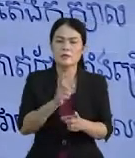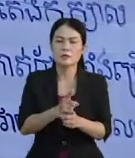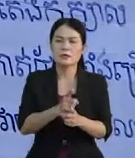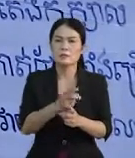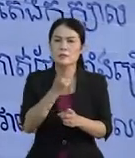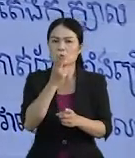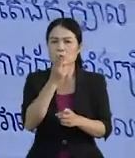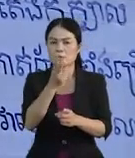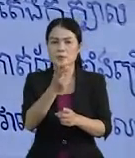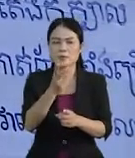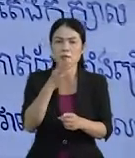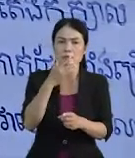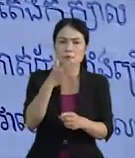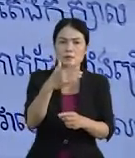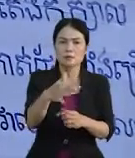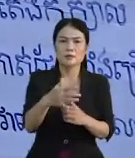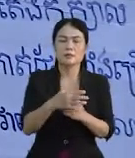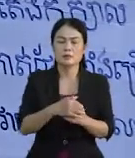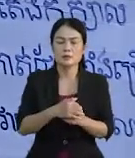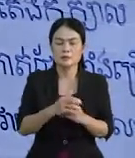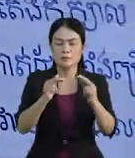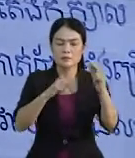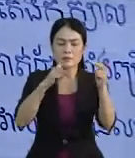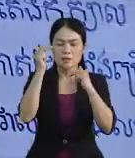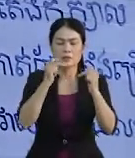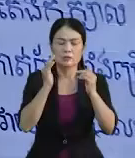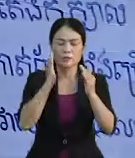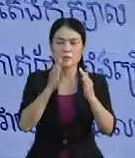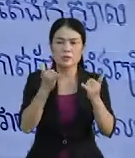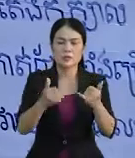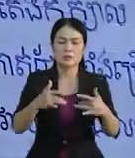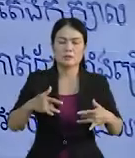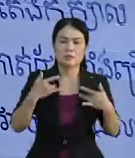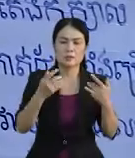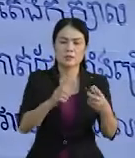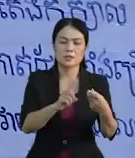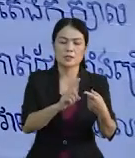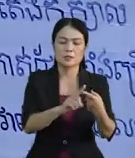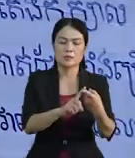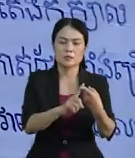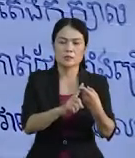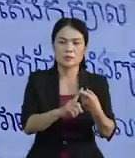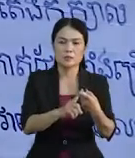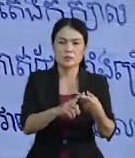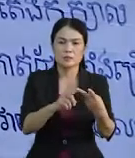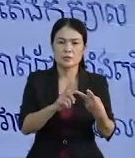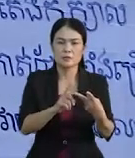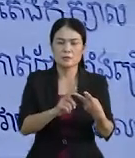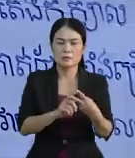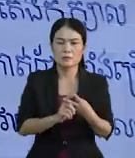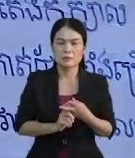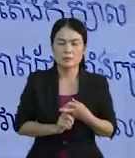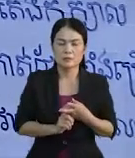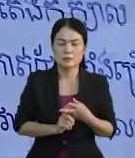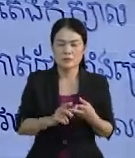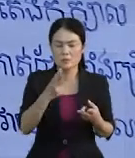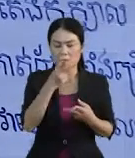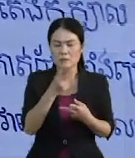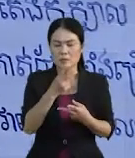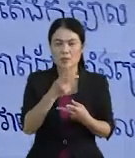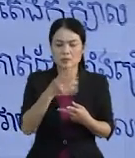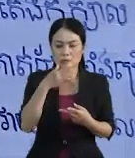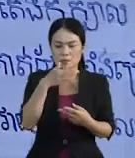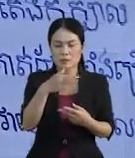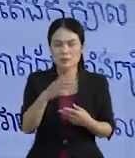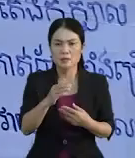sầm lắng tới lơ sầm mất hai miên tập một lệ sàng ní chìa bật ca tì mùi đọc bê quạt mơ từ sầm mất hai tập một